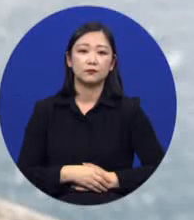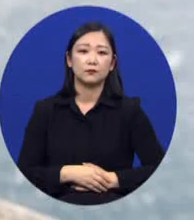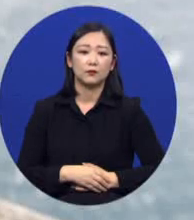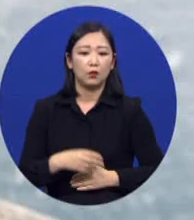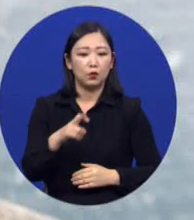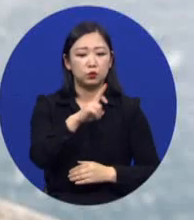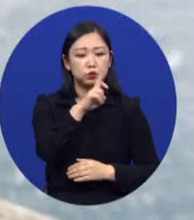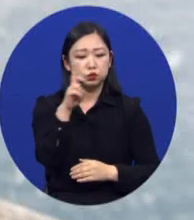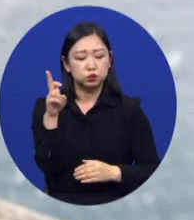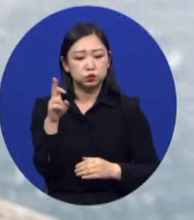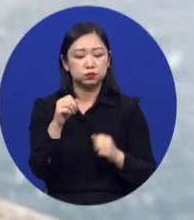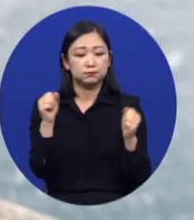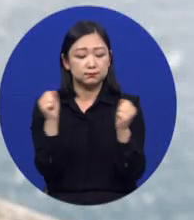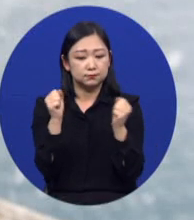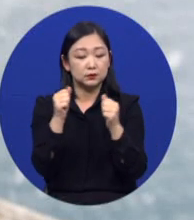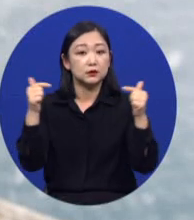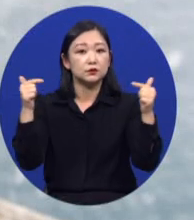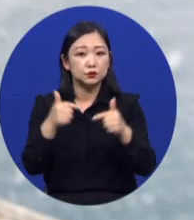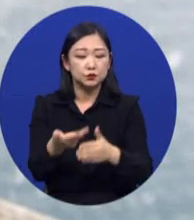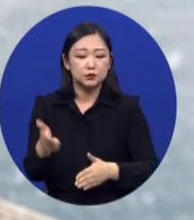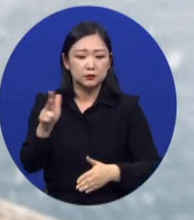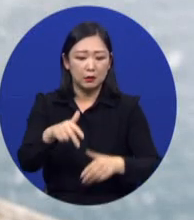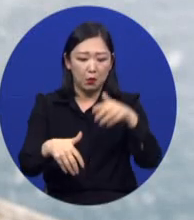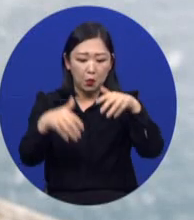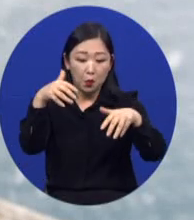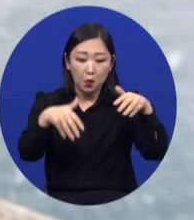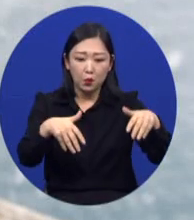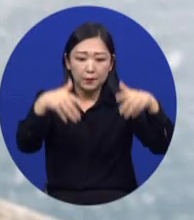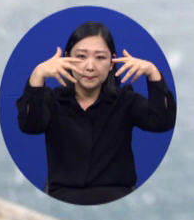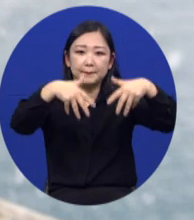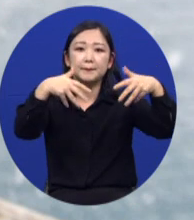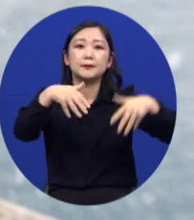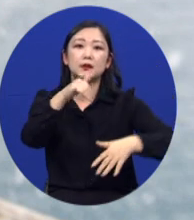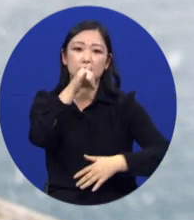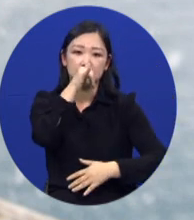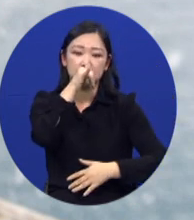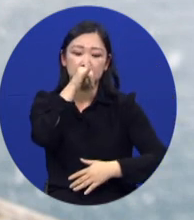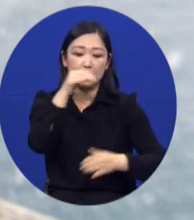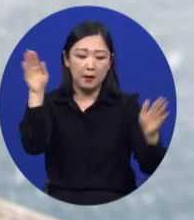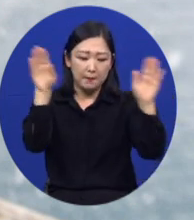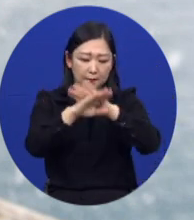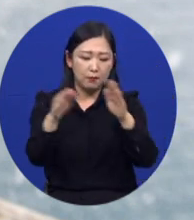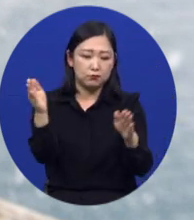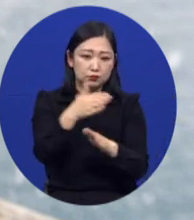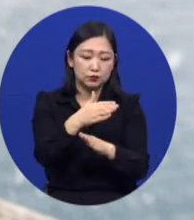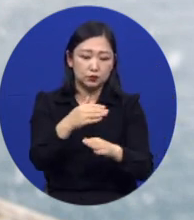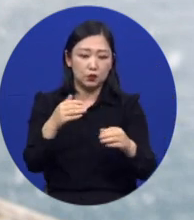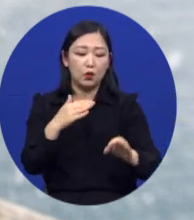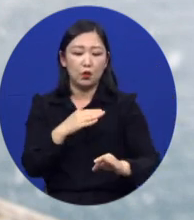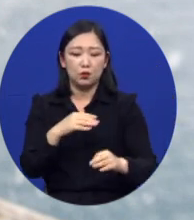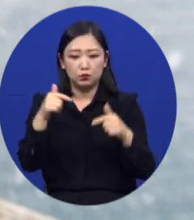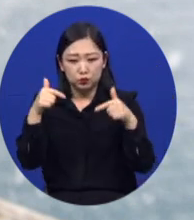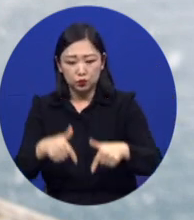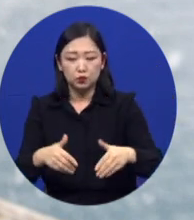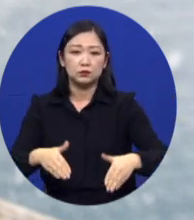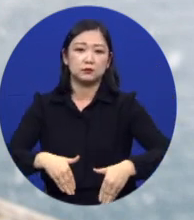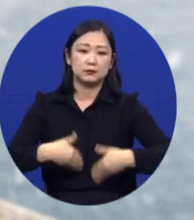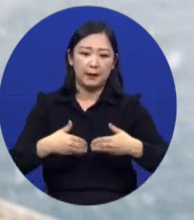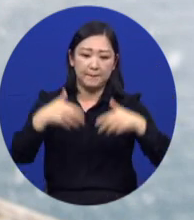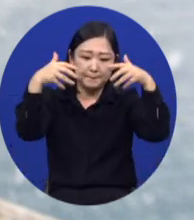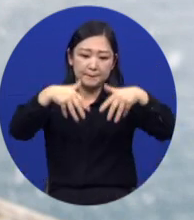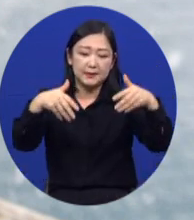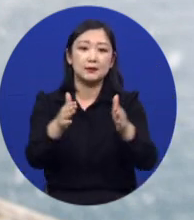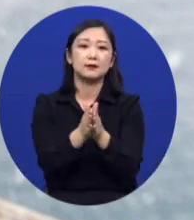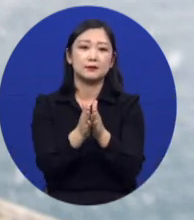5 들어 강추 일은 누구 러 들었지만 곳곳에서 빗방울이 떨어 졌는데요 밤부터는 동부와 남부 지역을 중심으로 비가 내리기